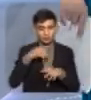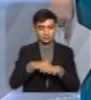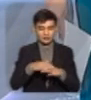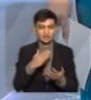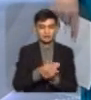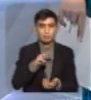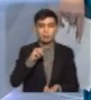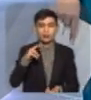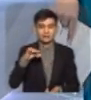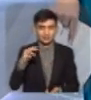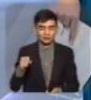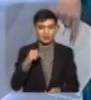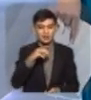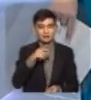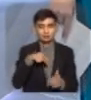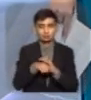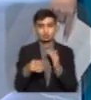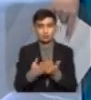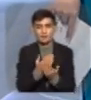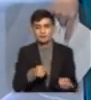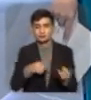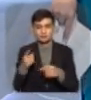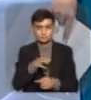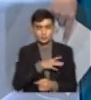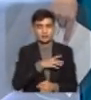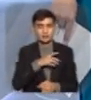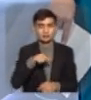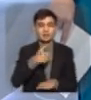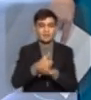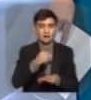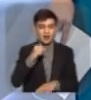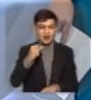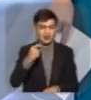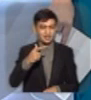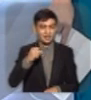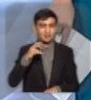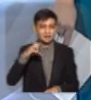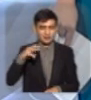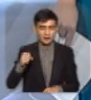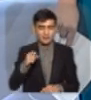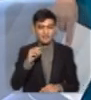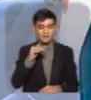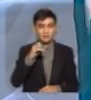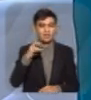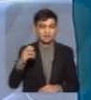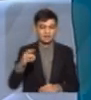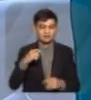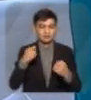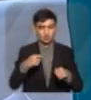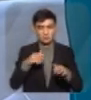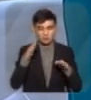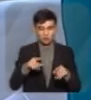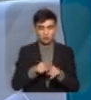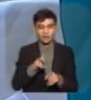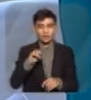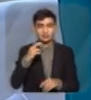от Мадины Абылкасымовой на ее новом посту главы агентства по регулированию и развитию финансового рынка? Нацбанк передал